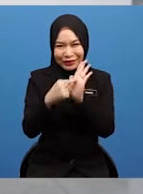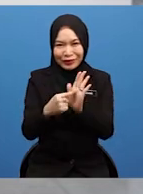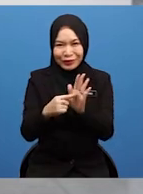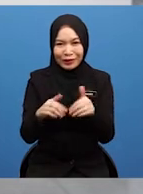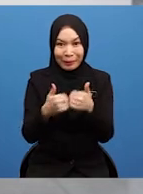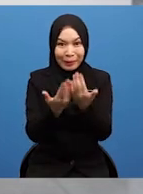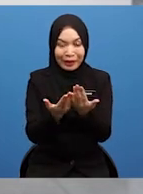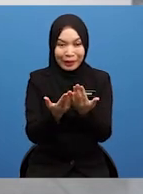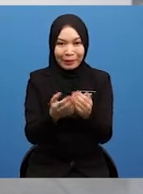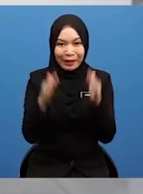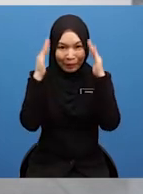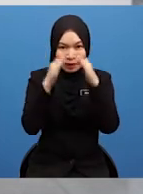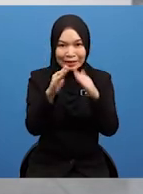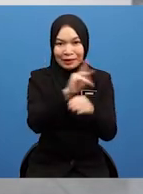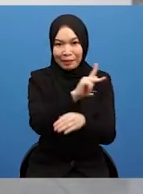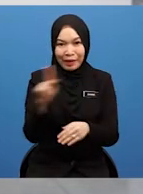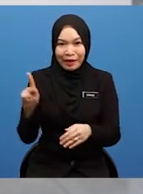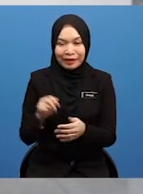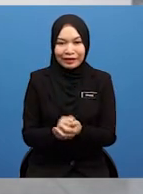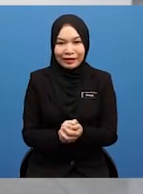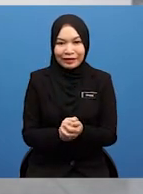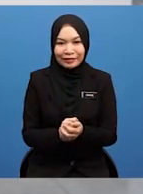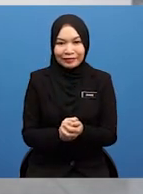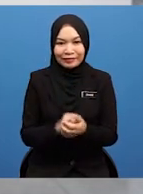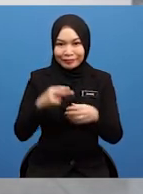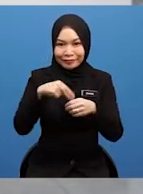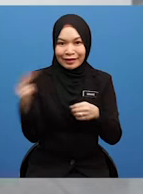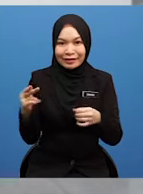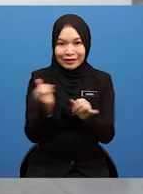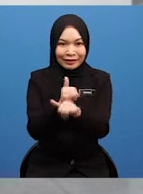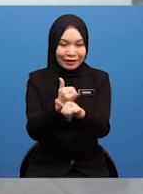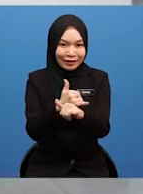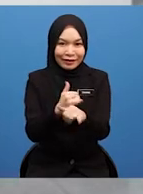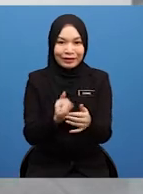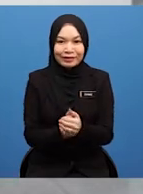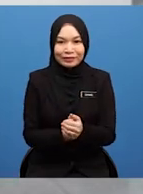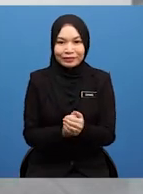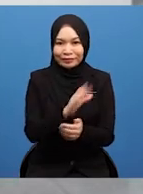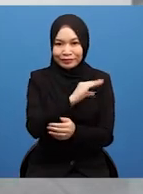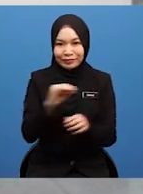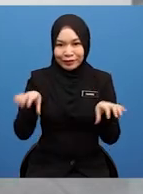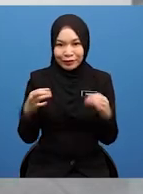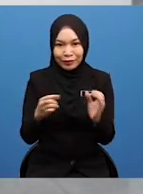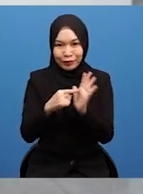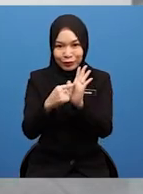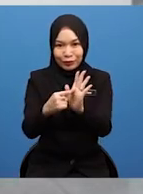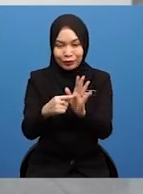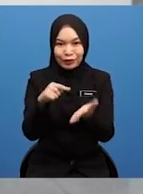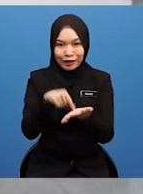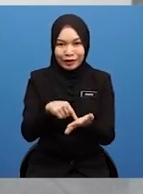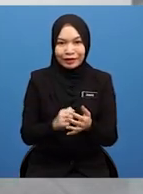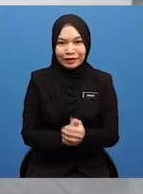betul bahwa Hebat kita saksikan tadi kan ada juga hasil karya-karya Fajar ini namun sebenarnya pelajar-pelajar proses